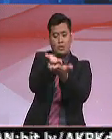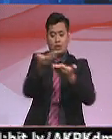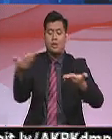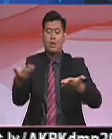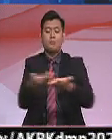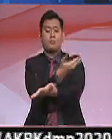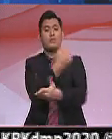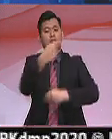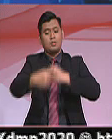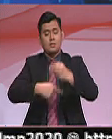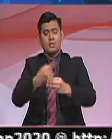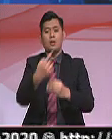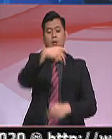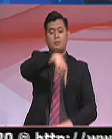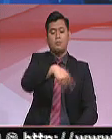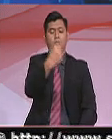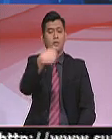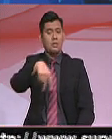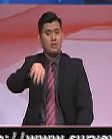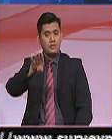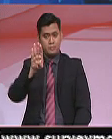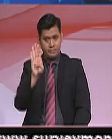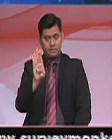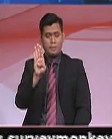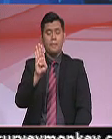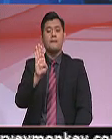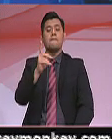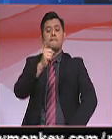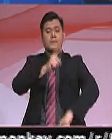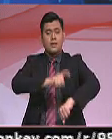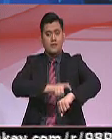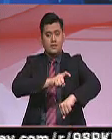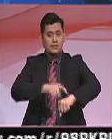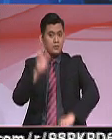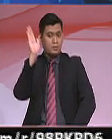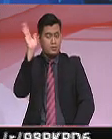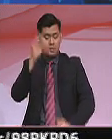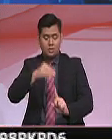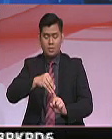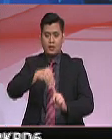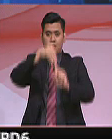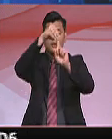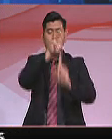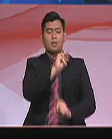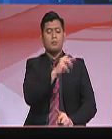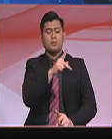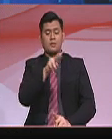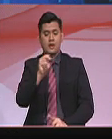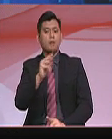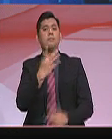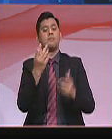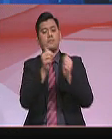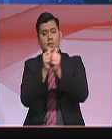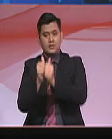berkaitan pelaksanaan Perintah Kawalan Pergerakan Bersyarat pada sidang khas Majlis Keselamatan Negara MKN bersama Perdana Menteri Tan